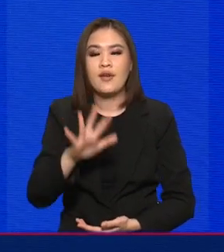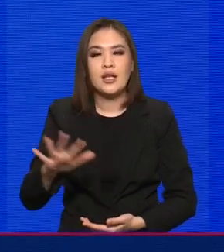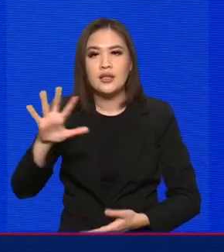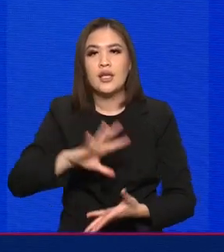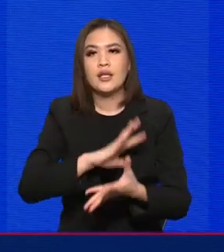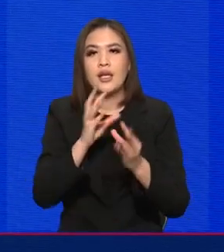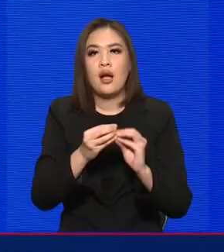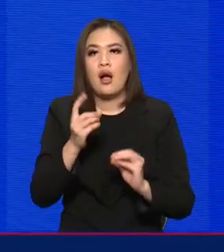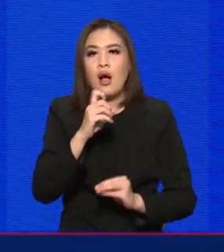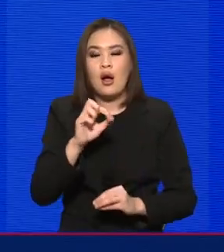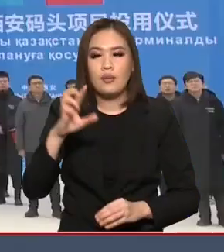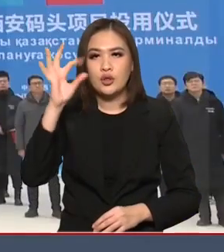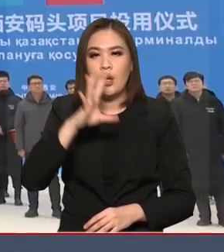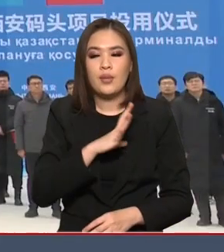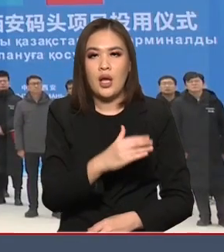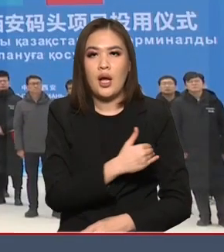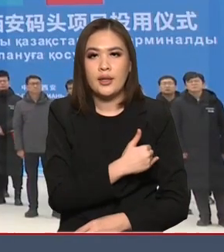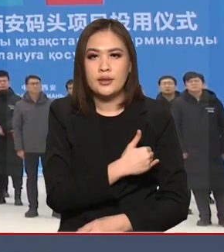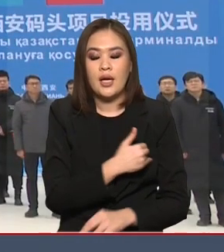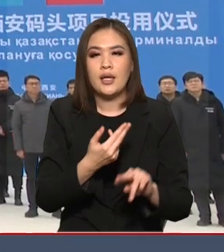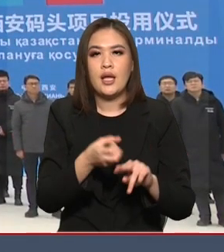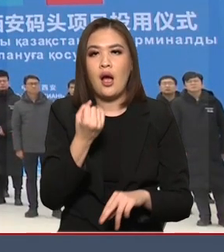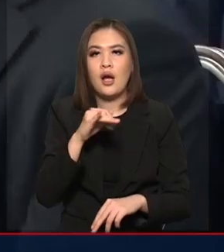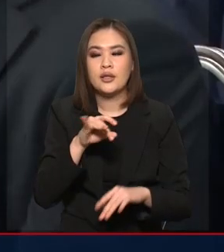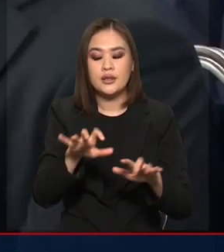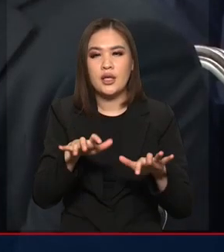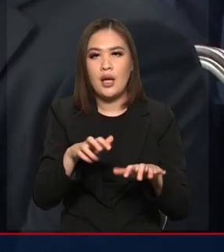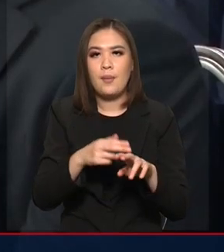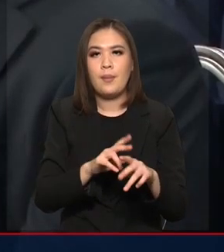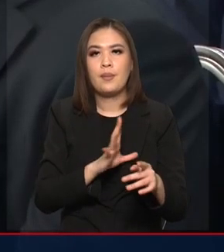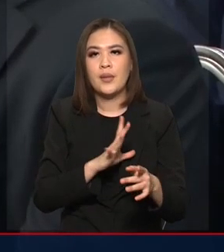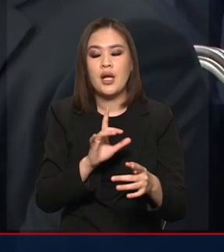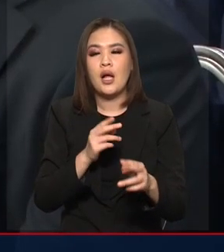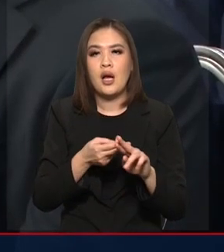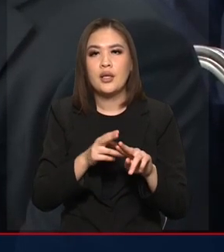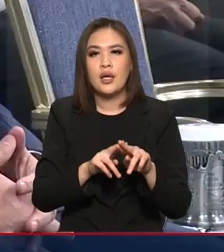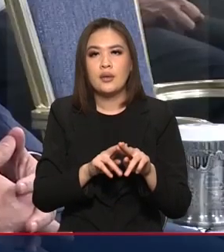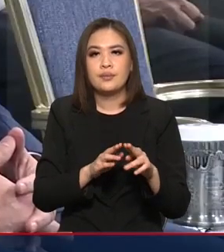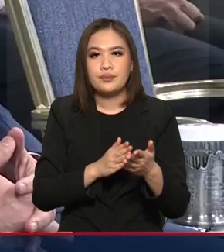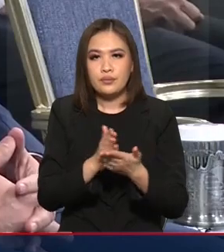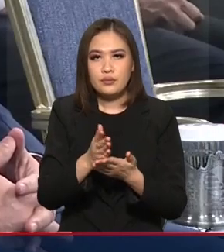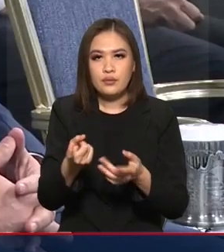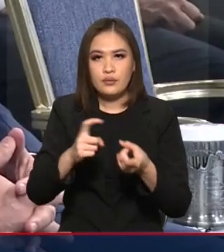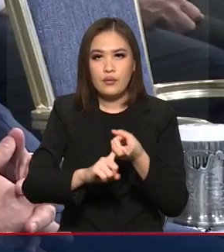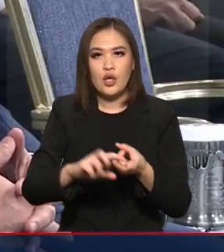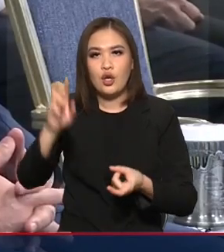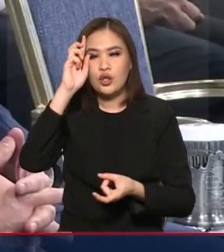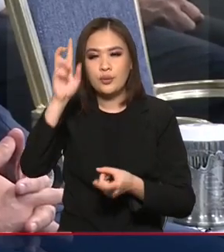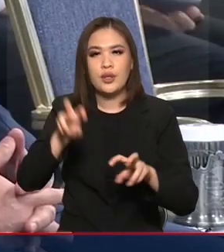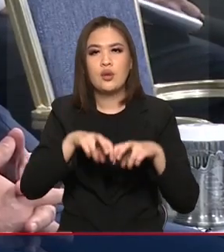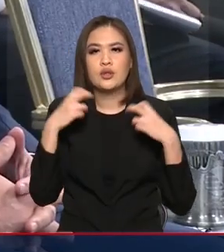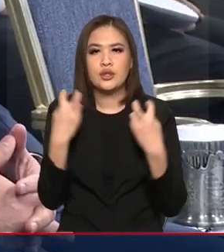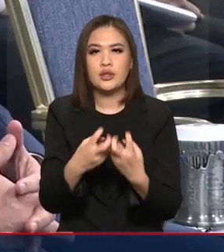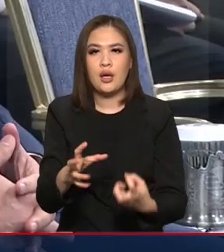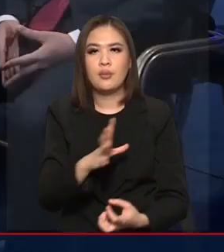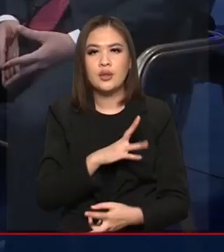транзиттік хабына айналу, ал мақсаттың айқындығы IT саласына тікелей байланысты. Жуырда Қасым Жомарт Тоқаев үкіметтің кеңейтілген отырысында